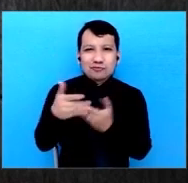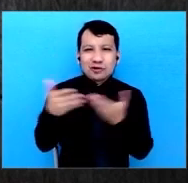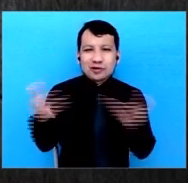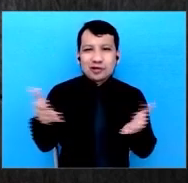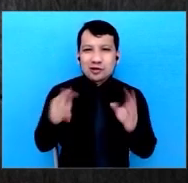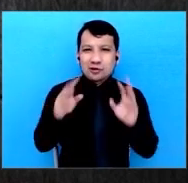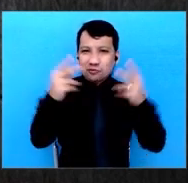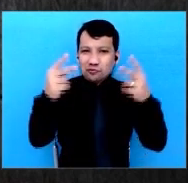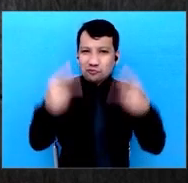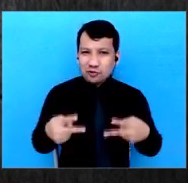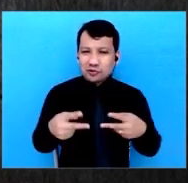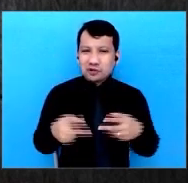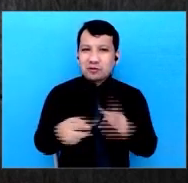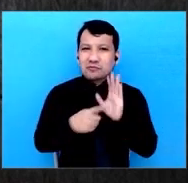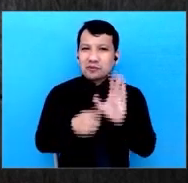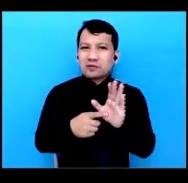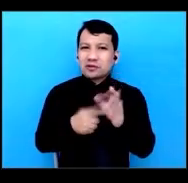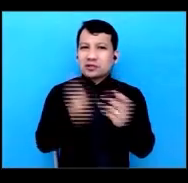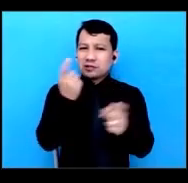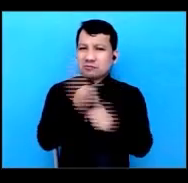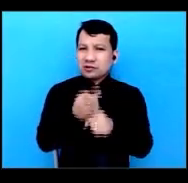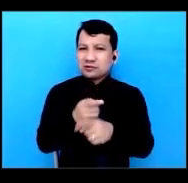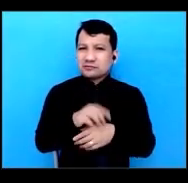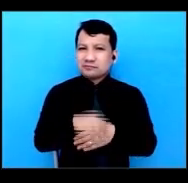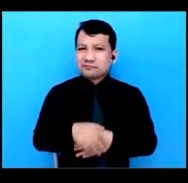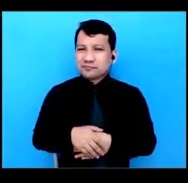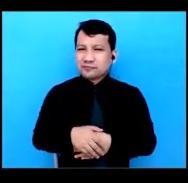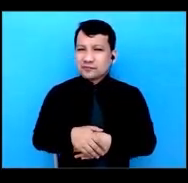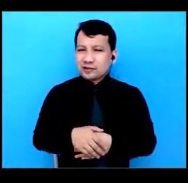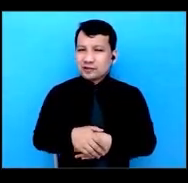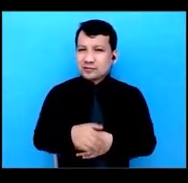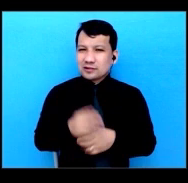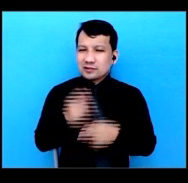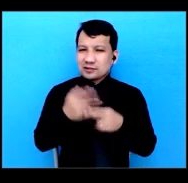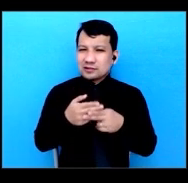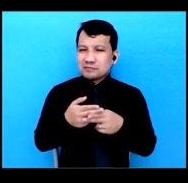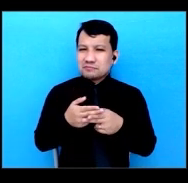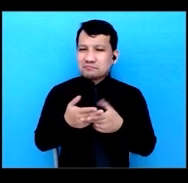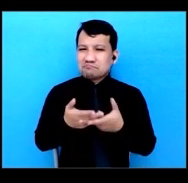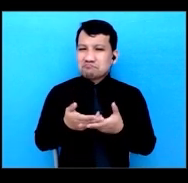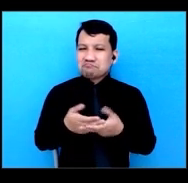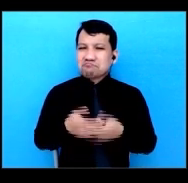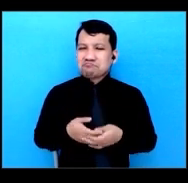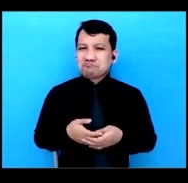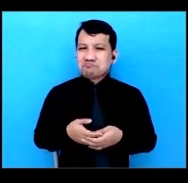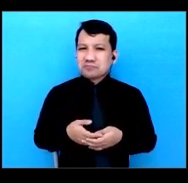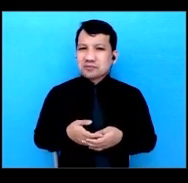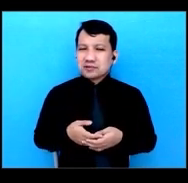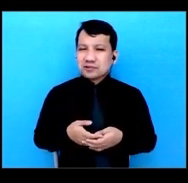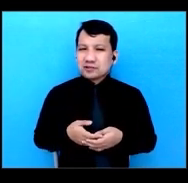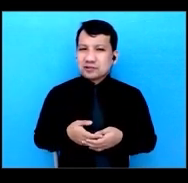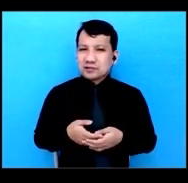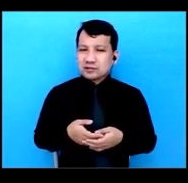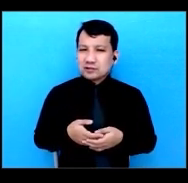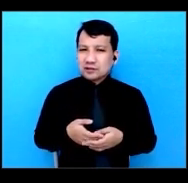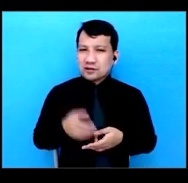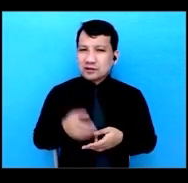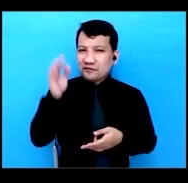website, nararapat itong pangalanang Face Hub.